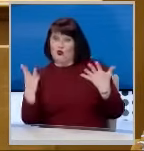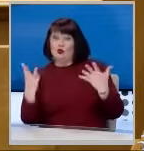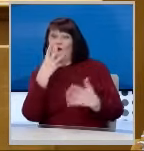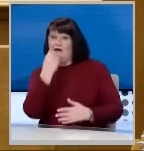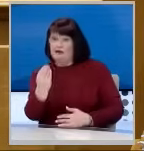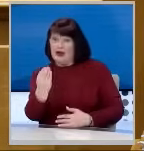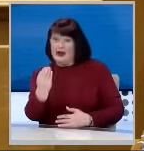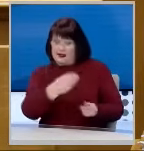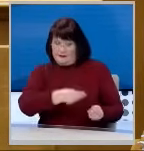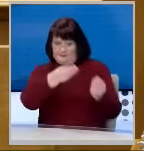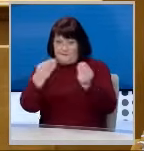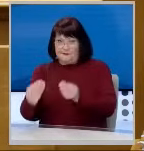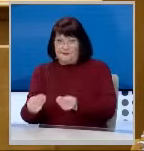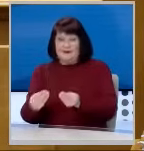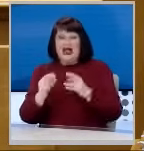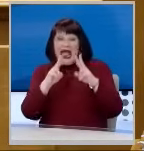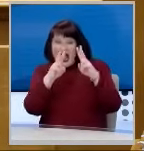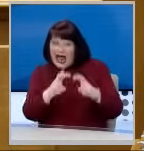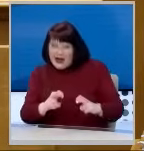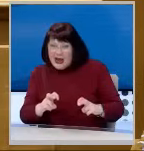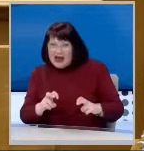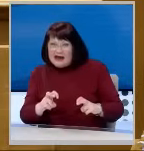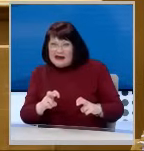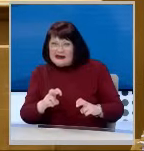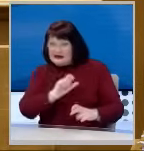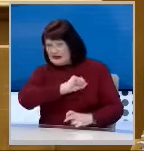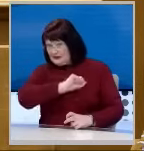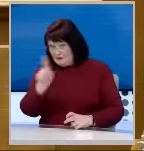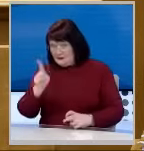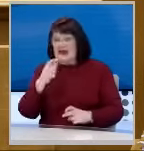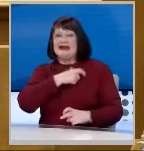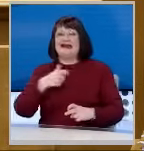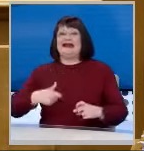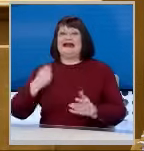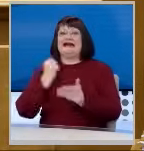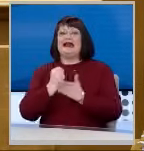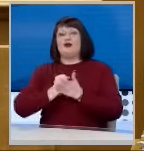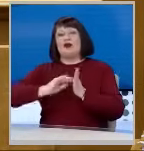φύγανε από τα χέρια του ανακριτή με υπηρεσιακό ταχυδρομείο